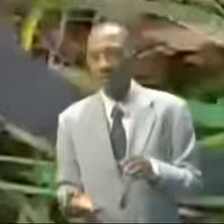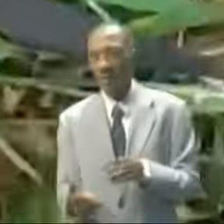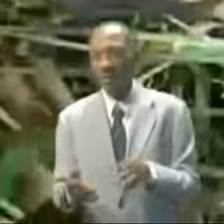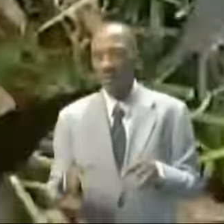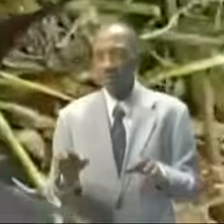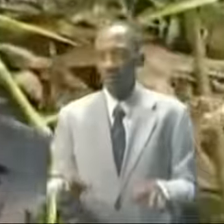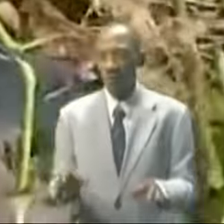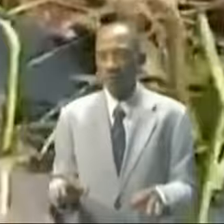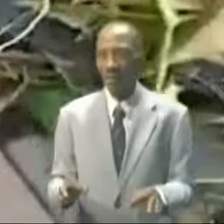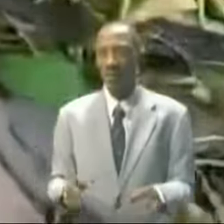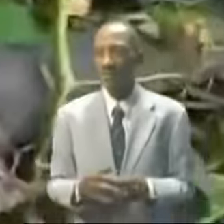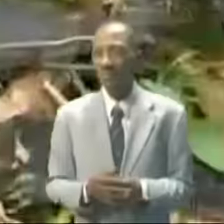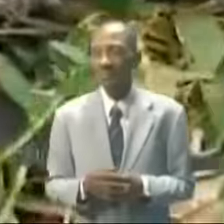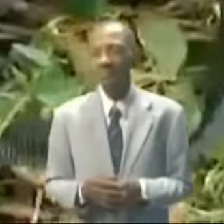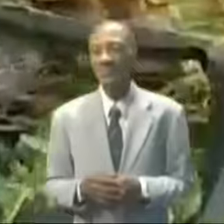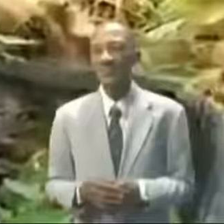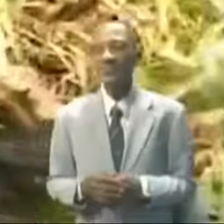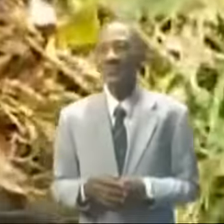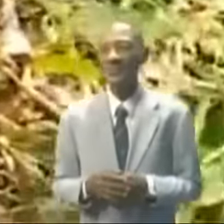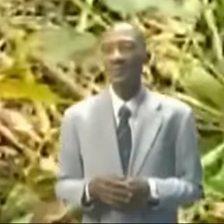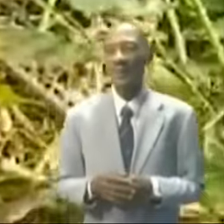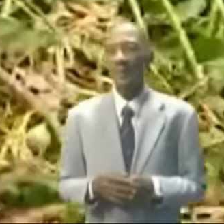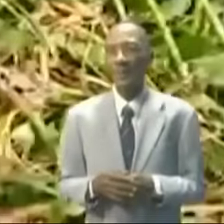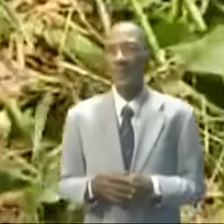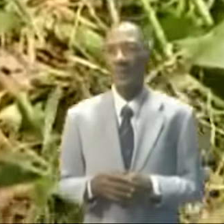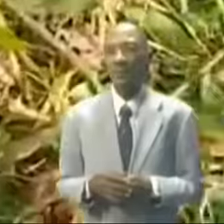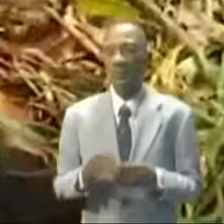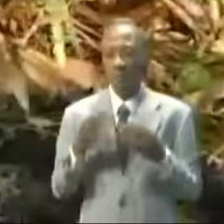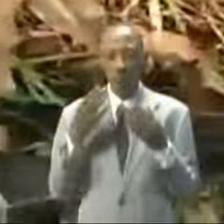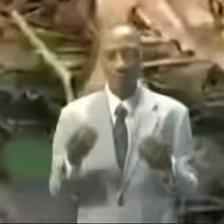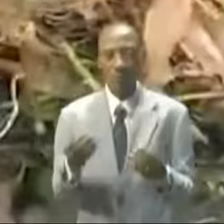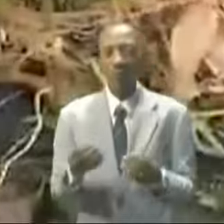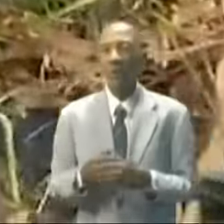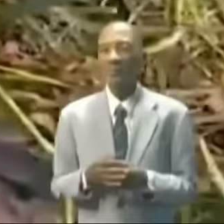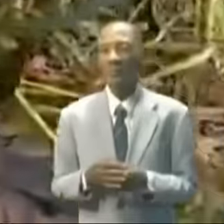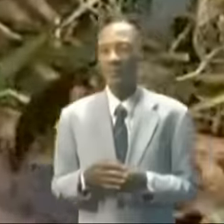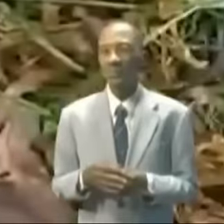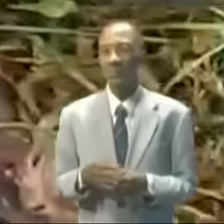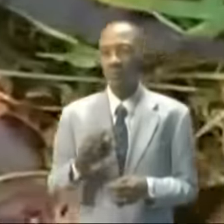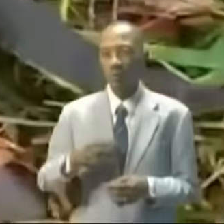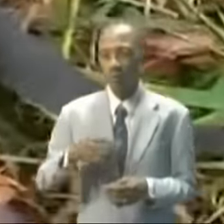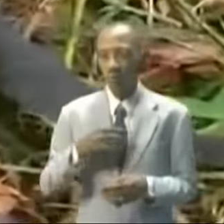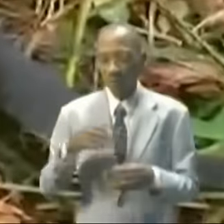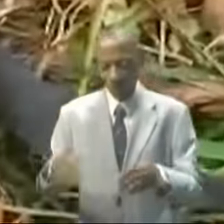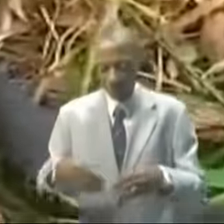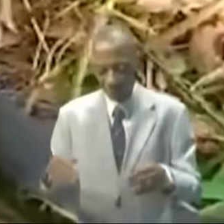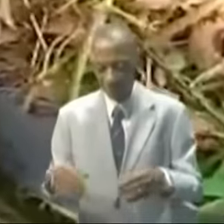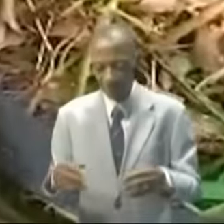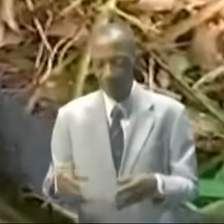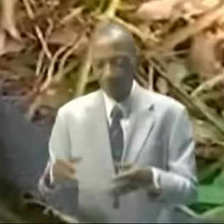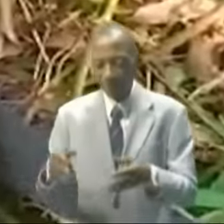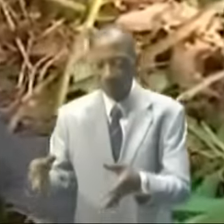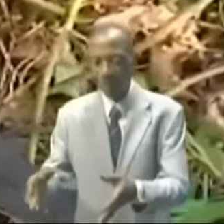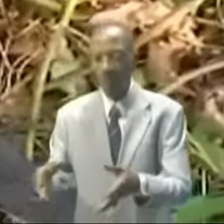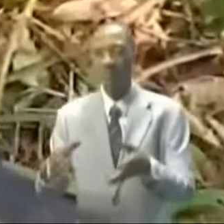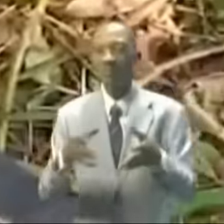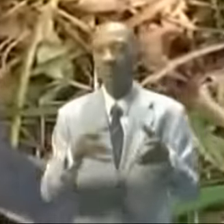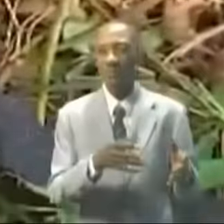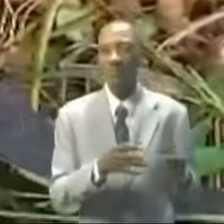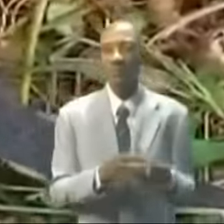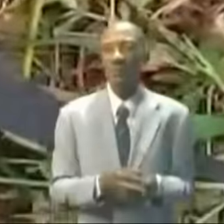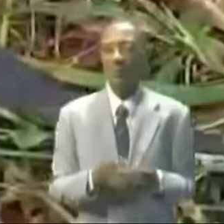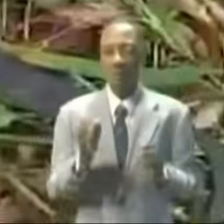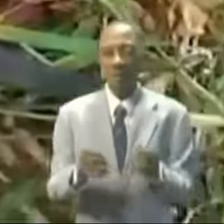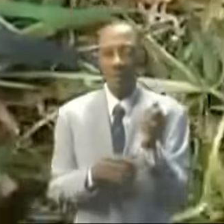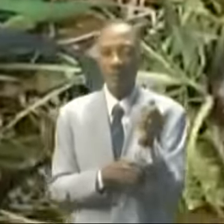La découverte est des ouvriers commis à l'assainissement de l'école de leur arrivée au lieu du travail. Pris de panique, ils